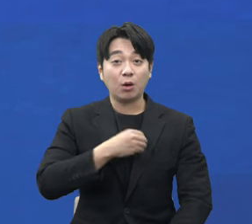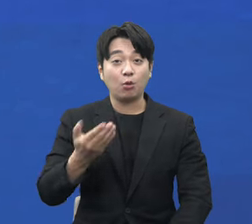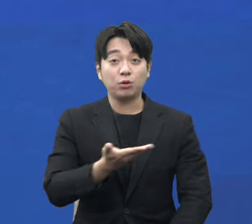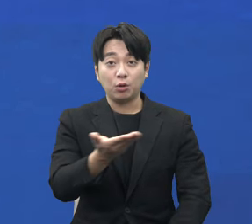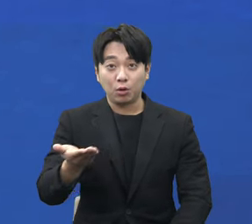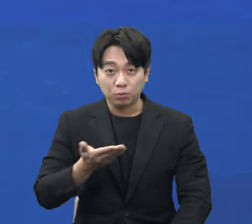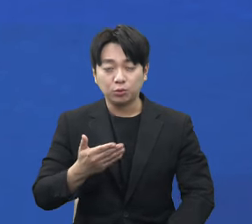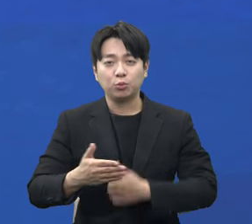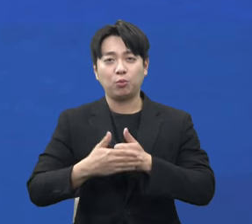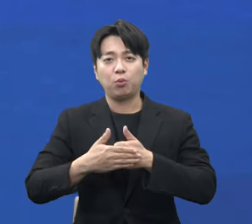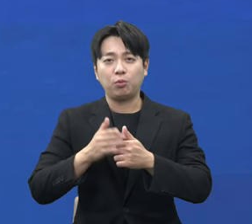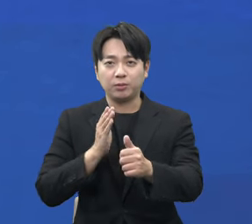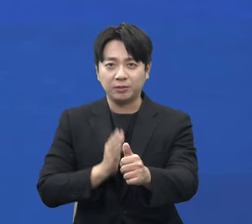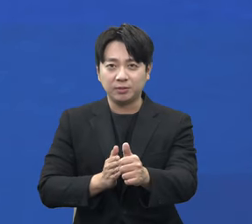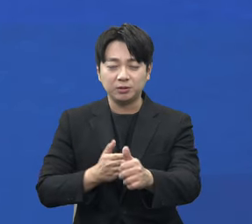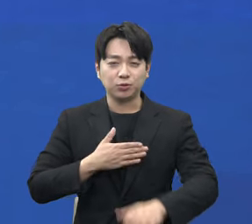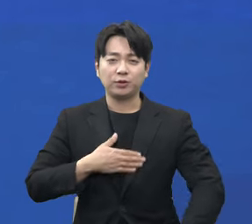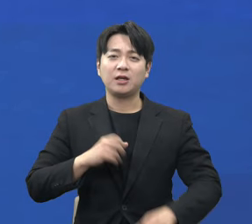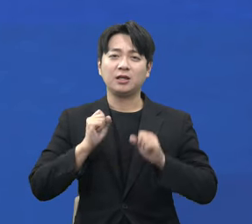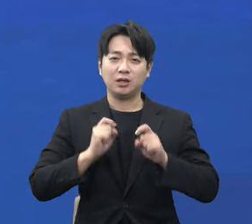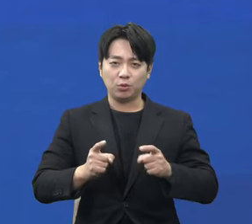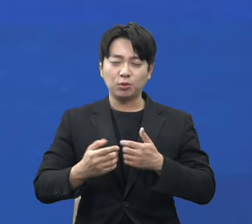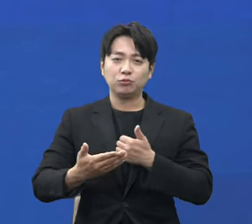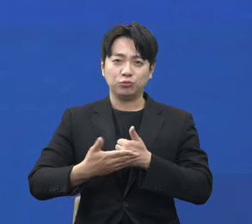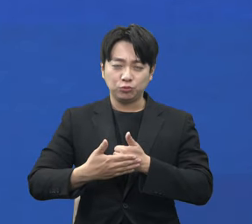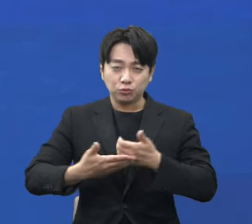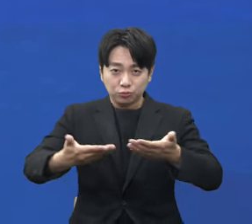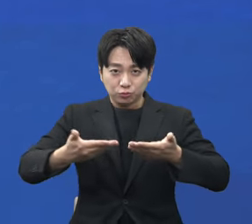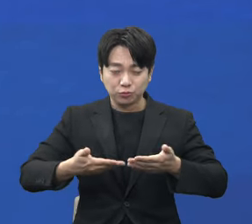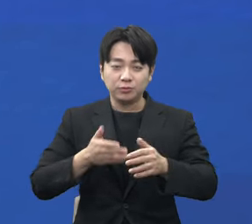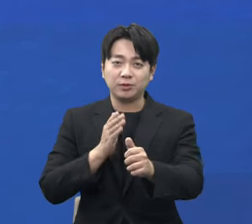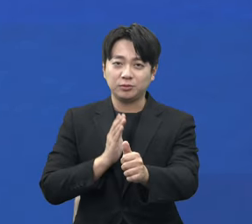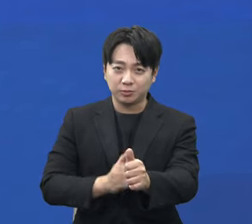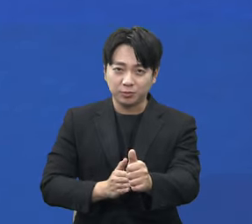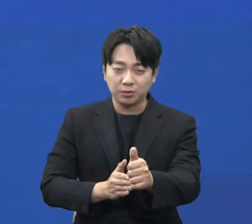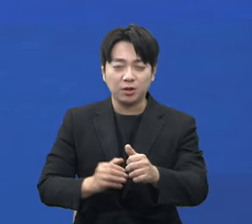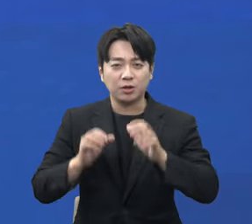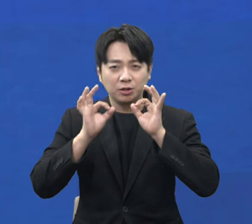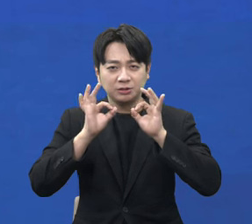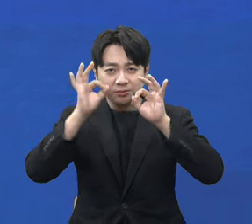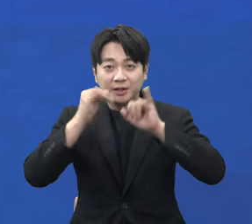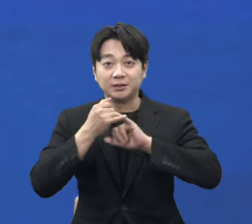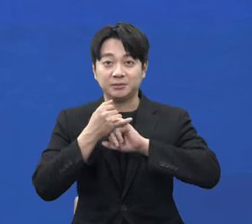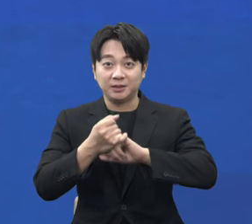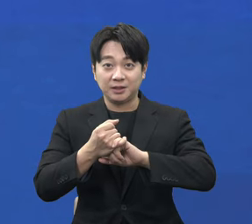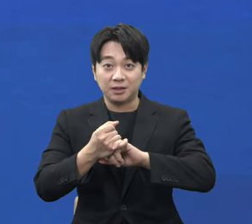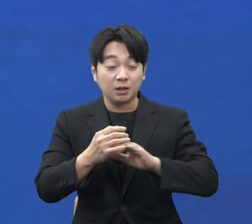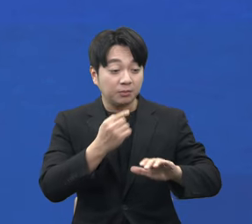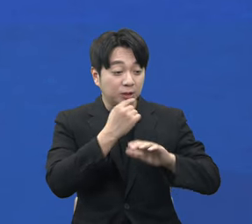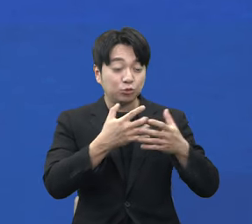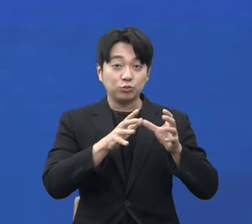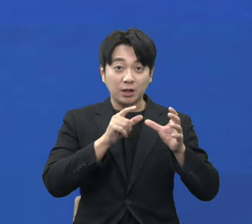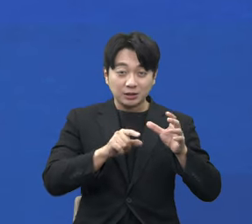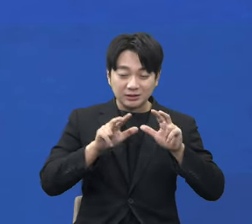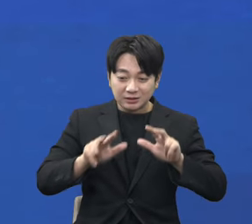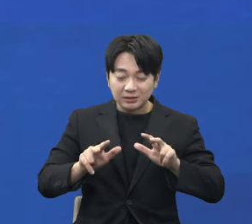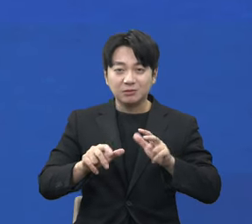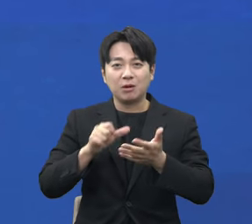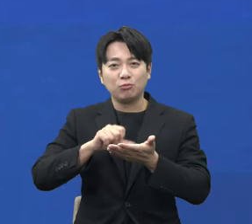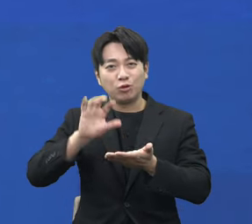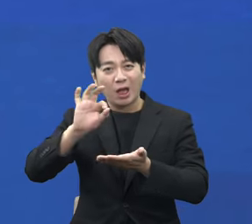도와주십시오. 기회를 주십시오. 열심히 하겠습니다. 더불어민주당은 영업 손실과 고물가,